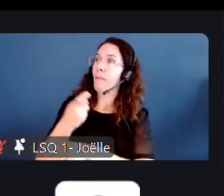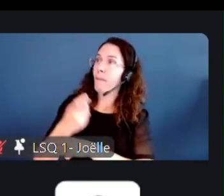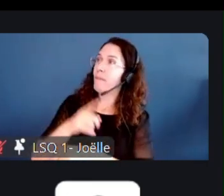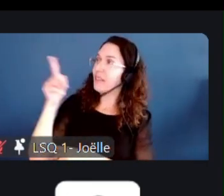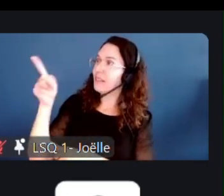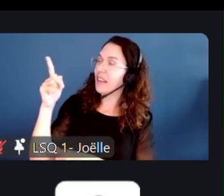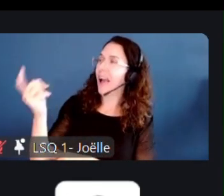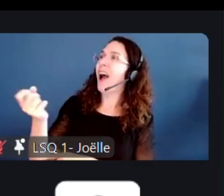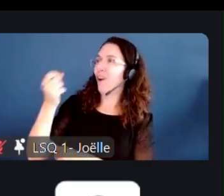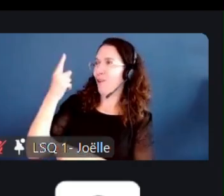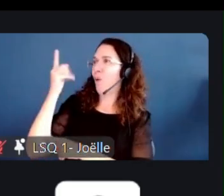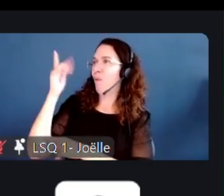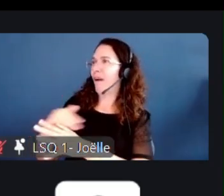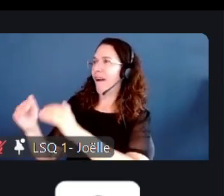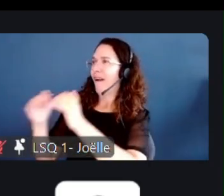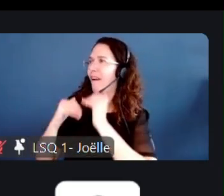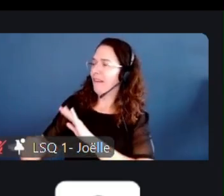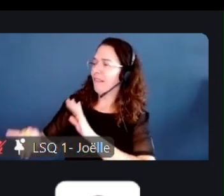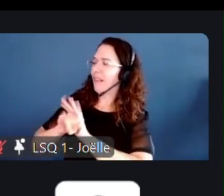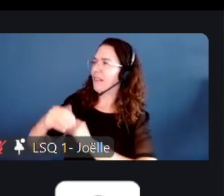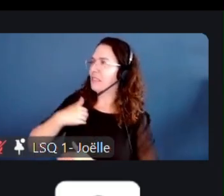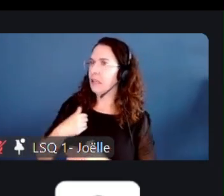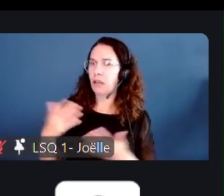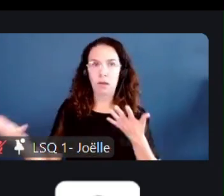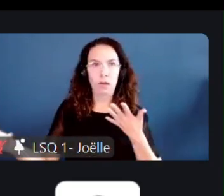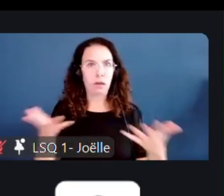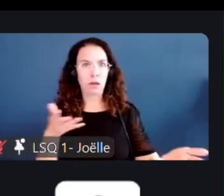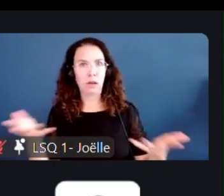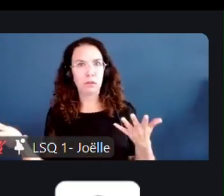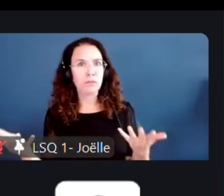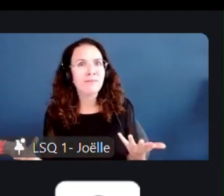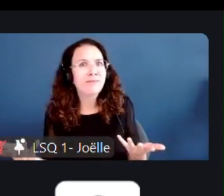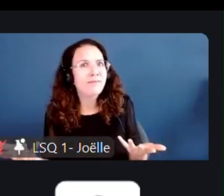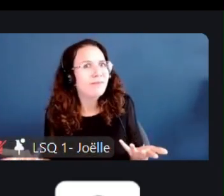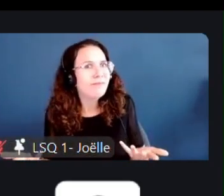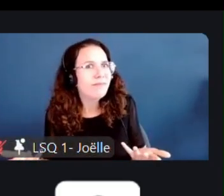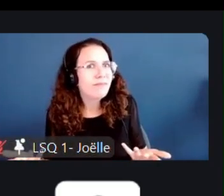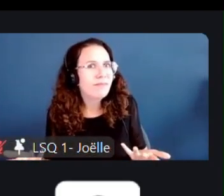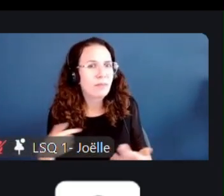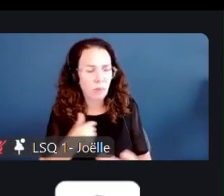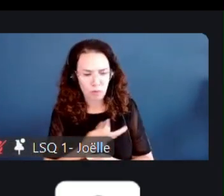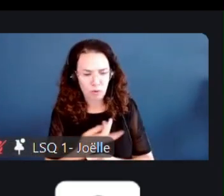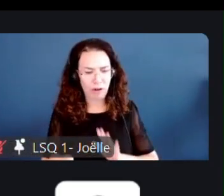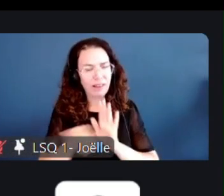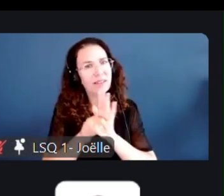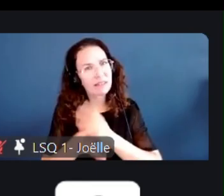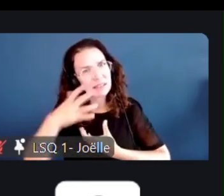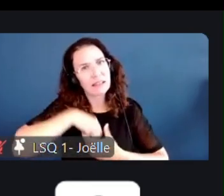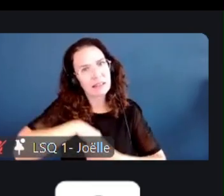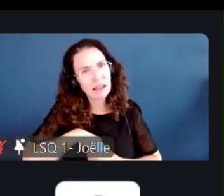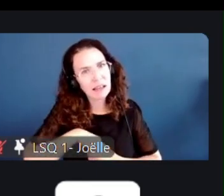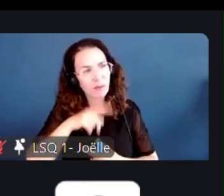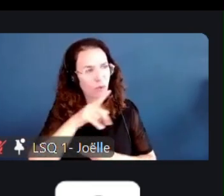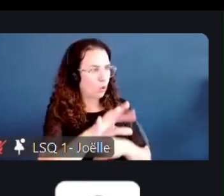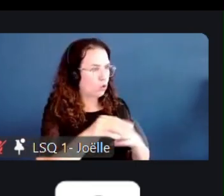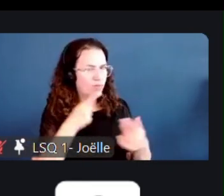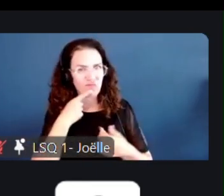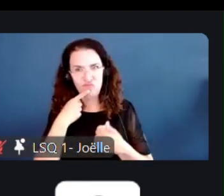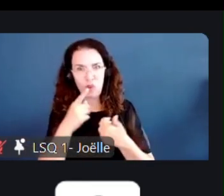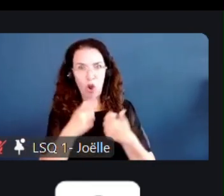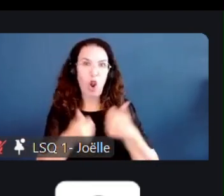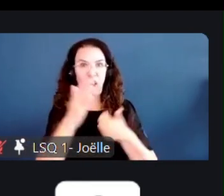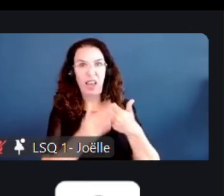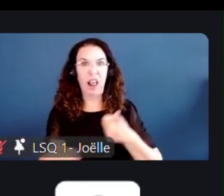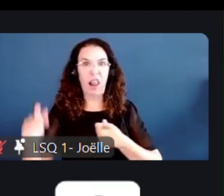qui comprend les nuances de mes identités. Quand on est des personnes qui avons de multiples identités, malheureusement, des fois, il faut faire